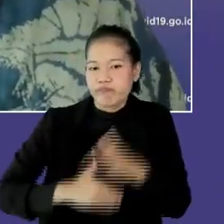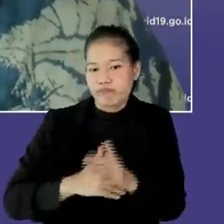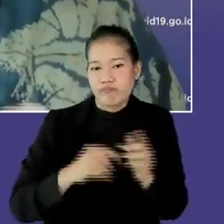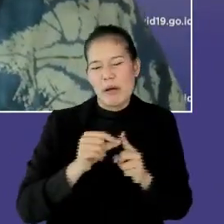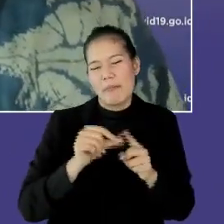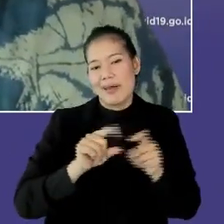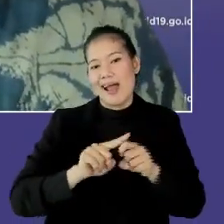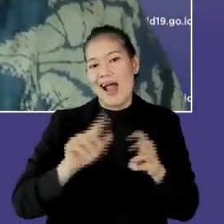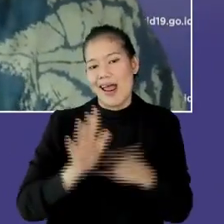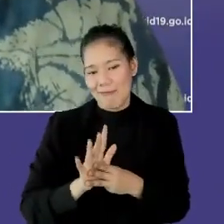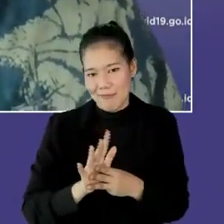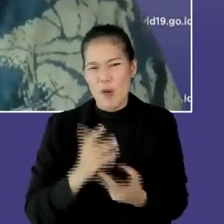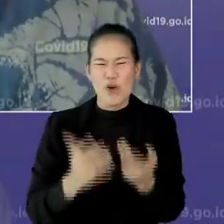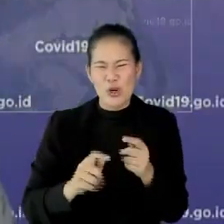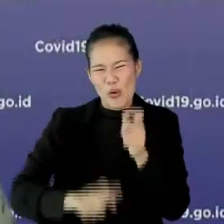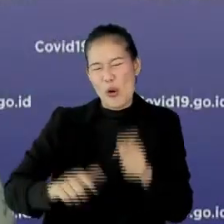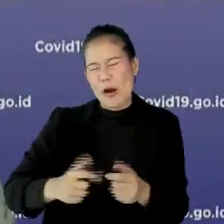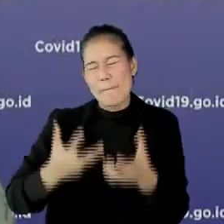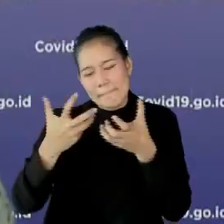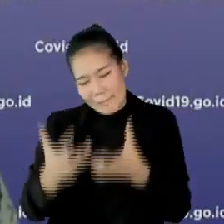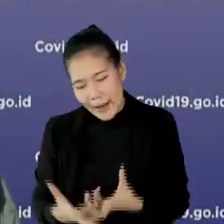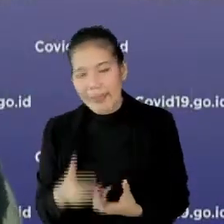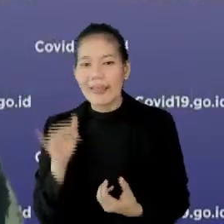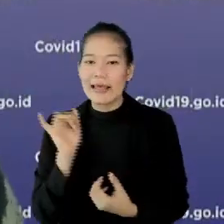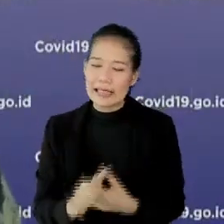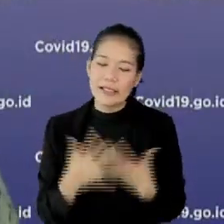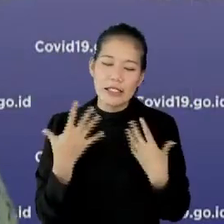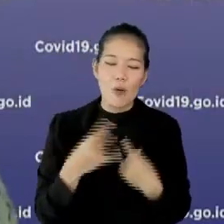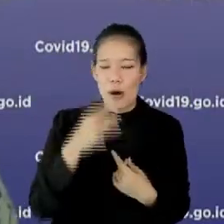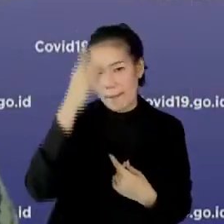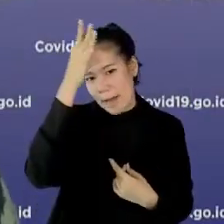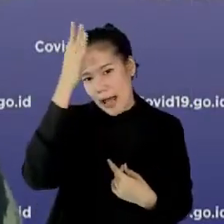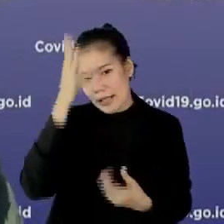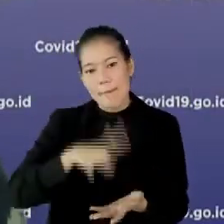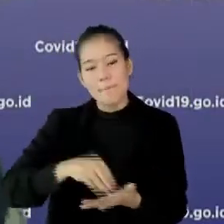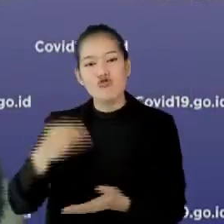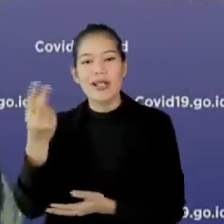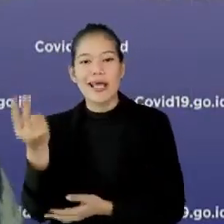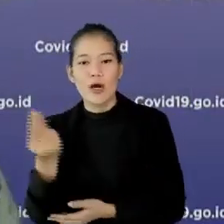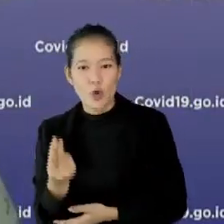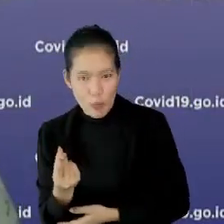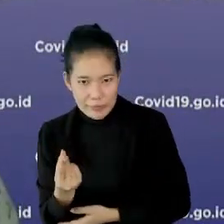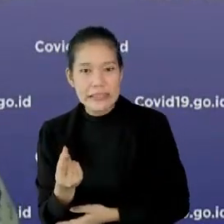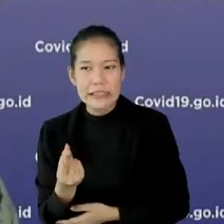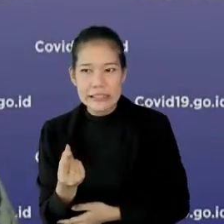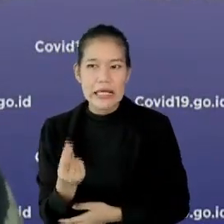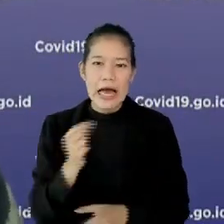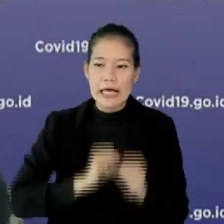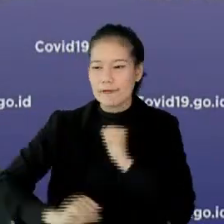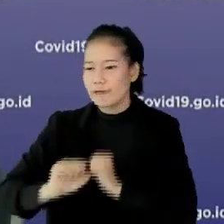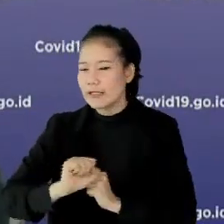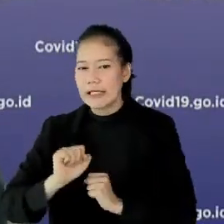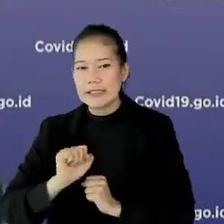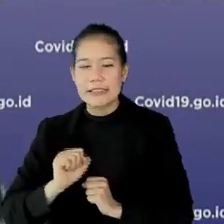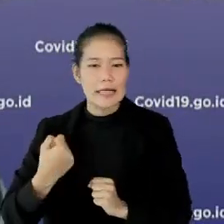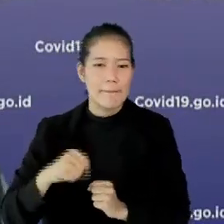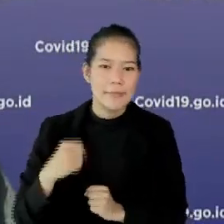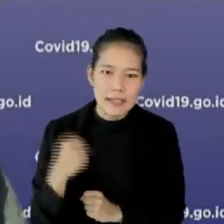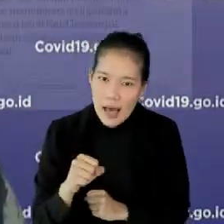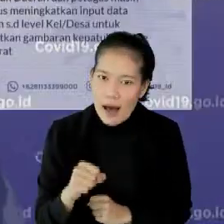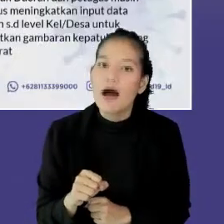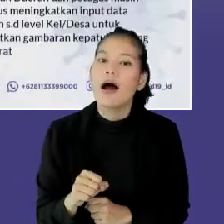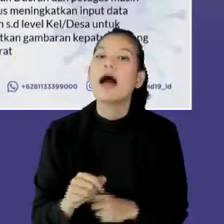PPKM. Mungkin berat untuk semua orang gitu ya, Dr. Lula, Jawa dan Bali, pusat sentra-sentra ekonomi, tidak bisa beraktivitas sebagaimana